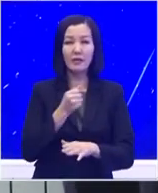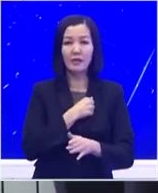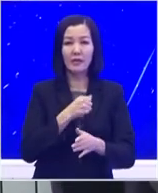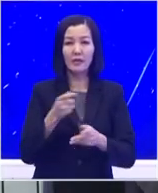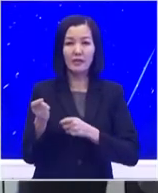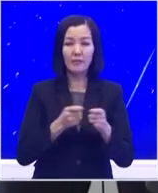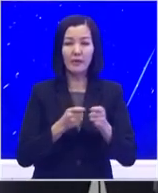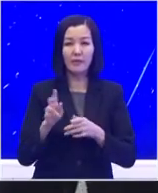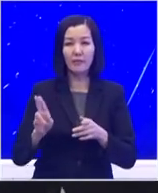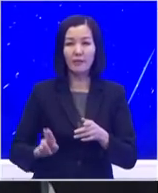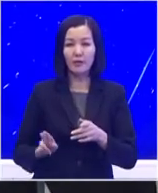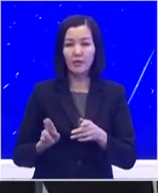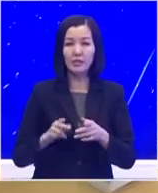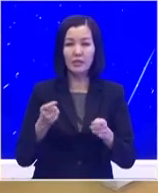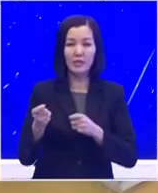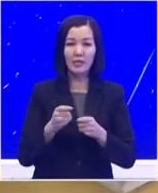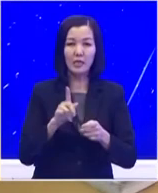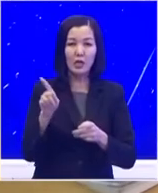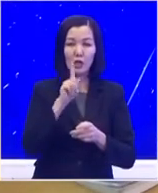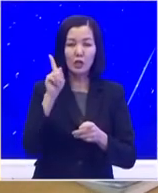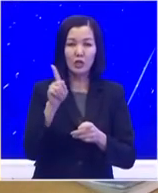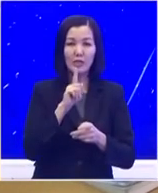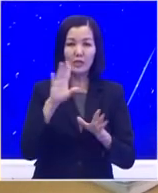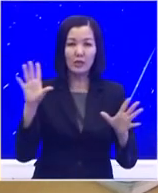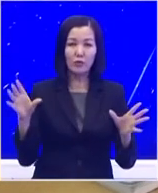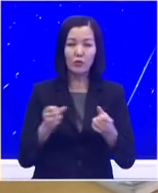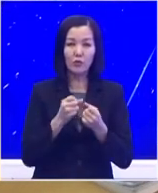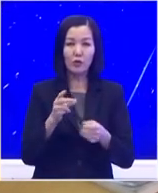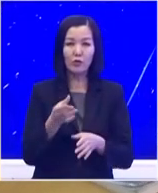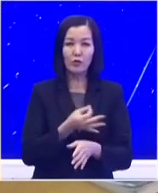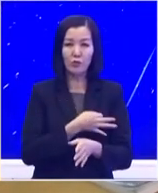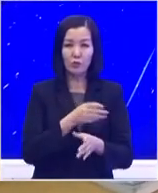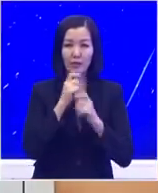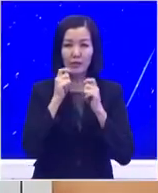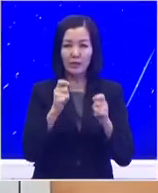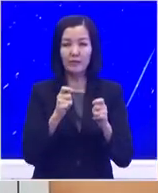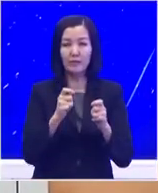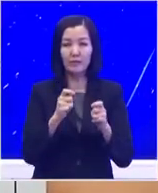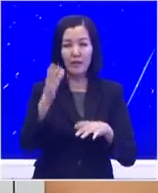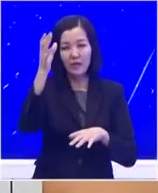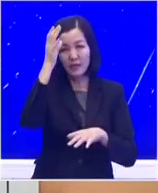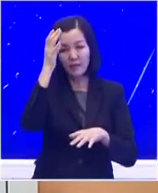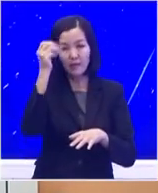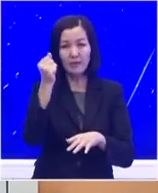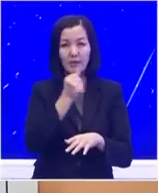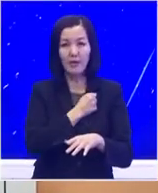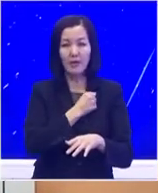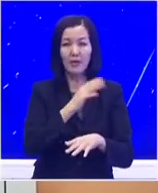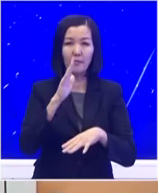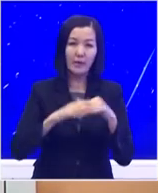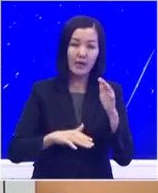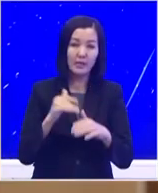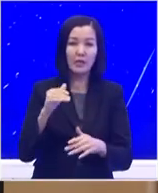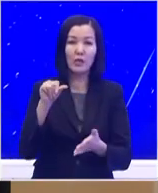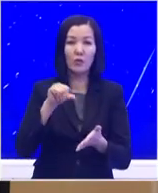департамент басшылығы тарапынан жас құтқарушы төсбелгілері табысталды. Шеберлік сағатынан жинаған білімдерін кадеттер қысылтаяң